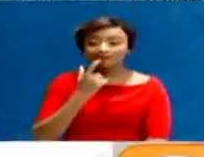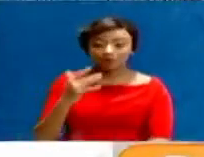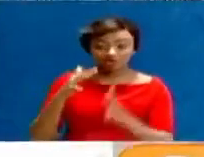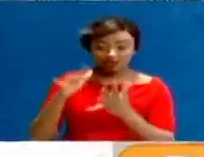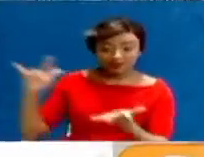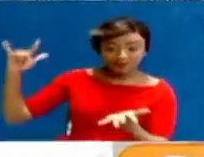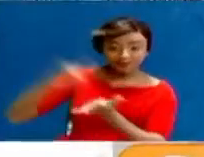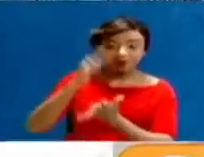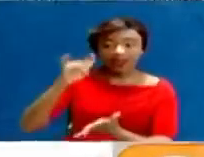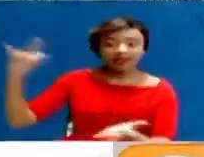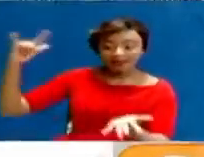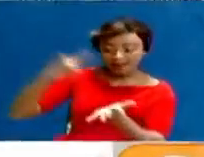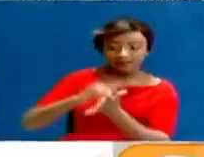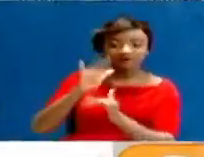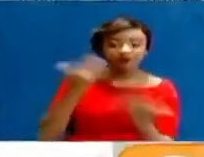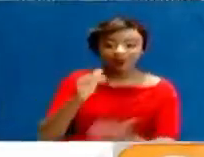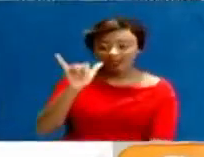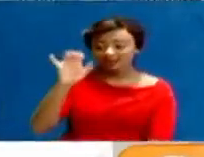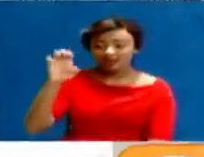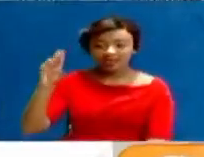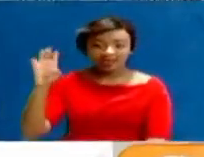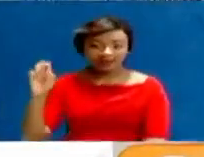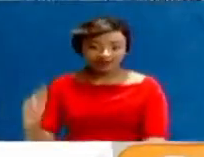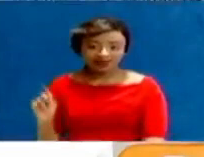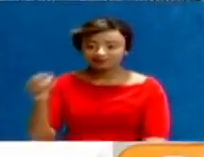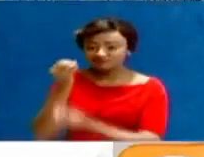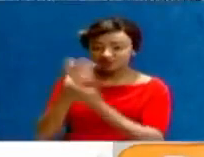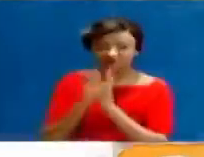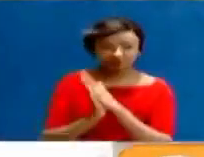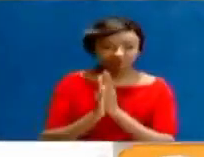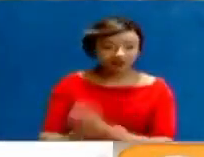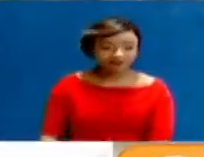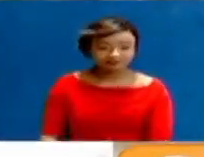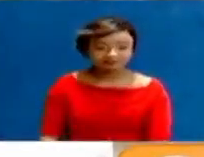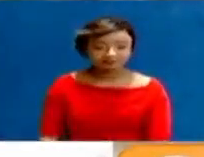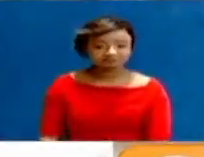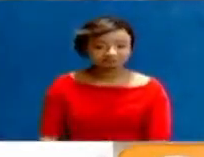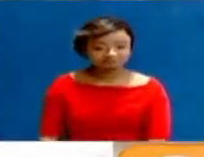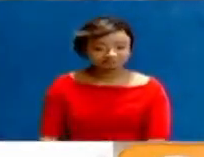baada ya kutua kutoka Yemen. Francis Mtalaki anatuarifu kutoka Mombasa.